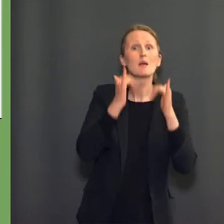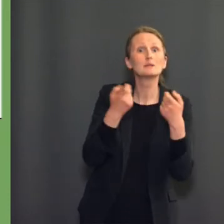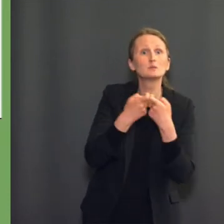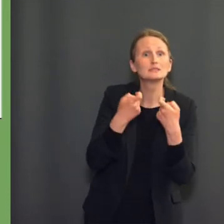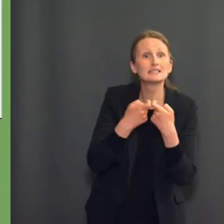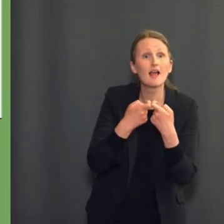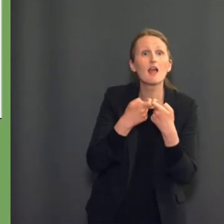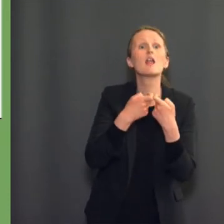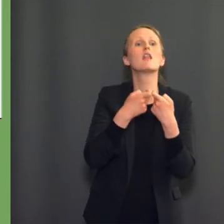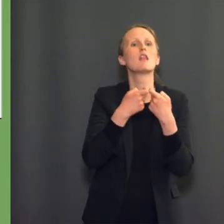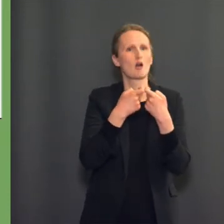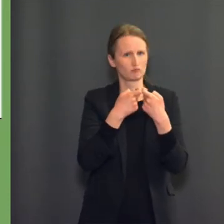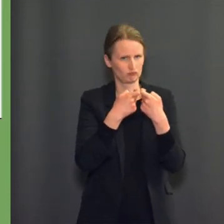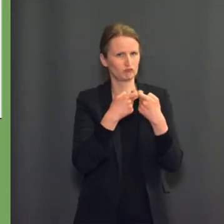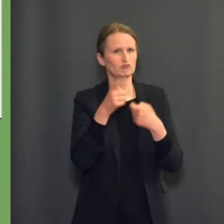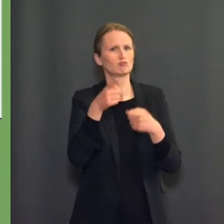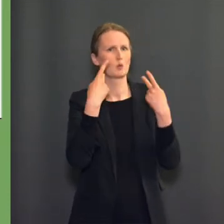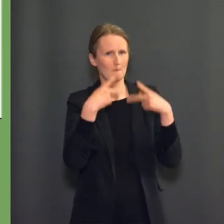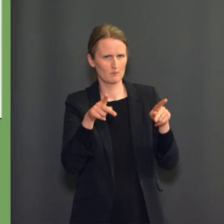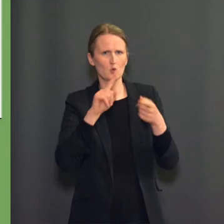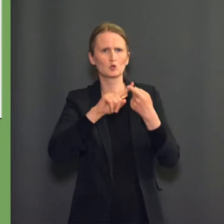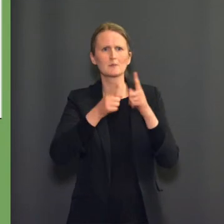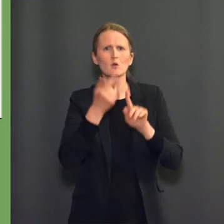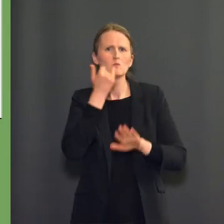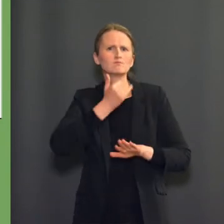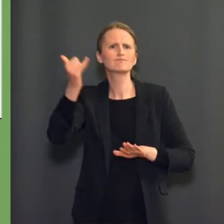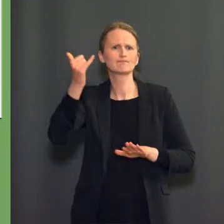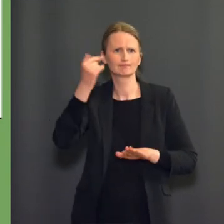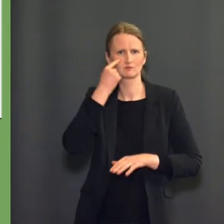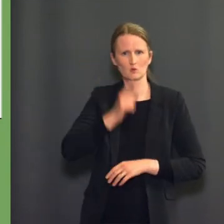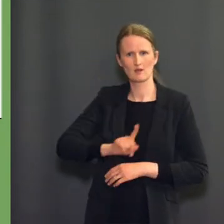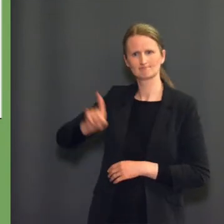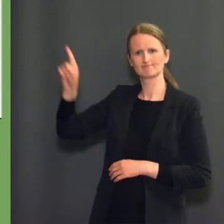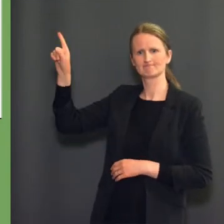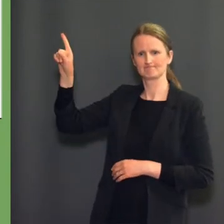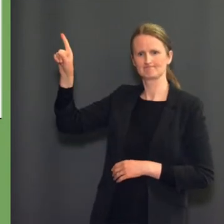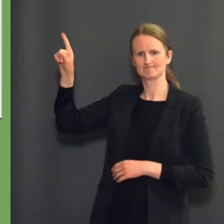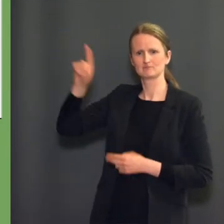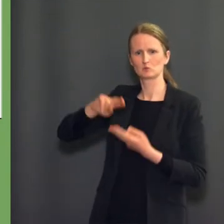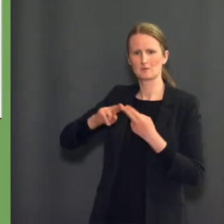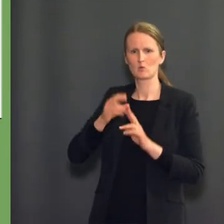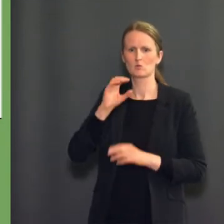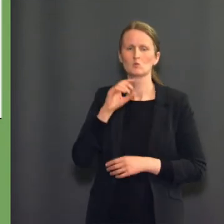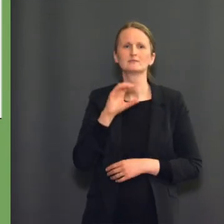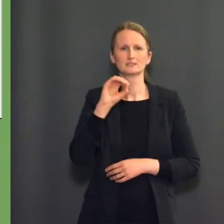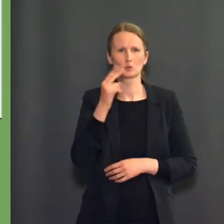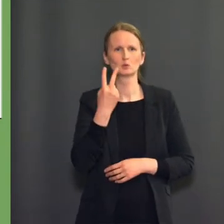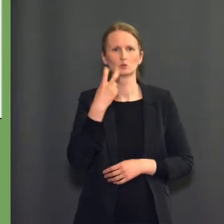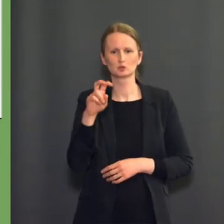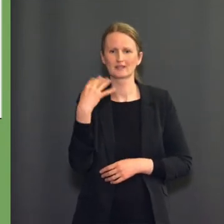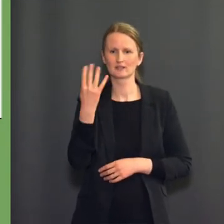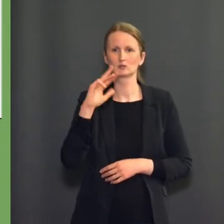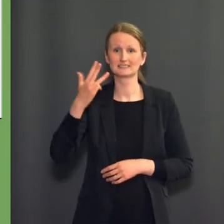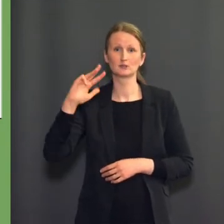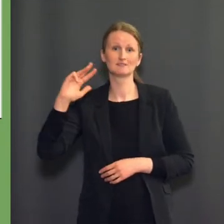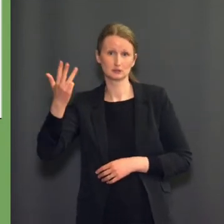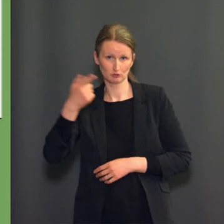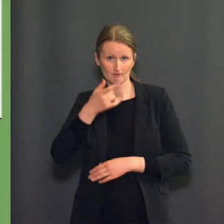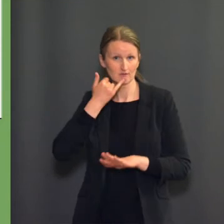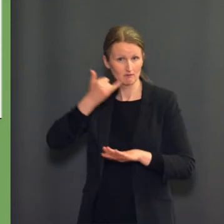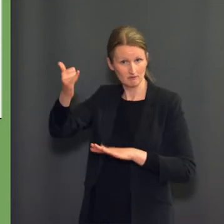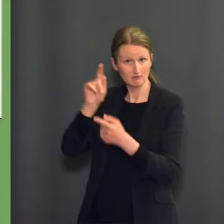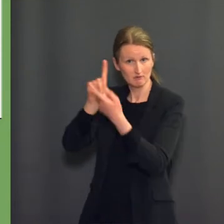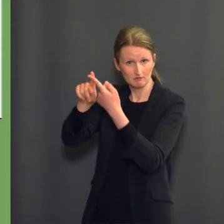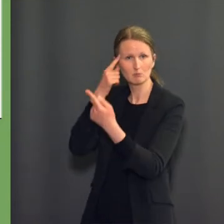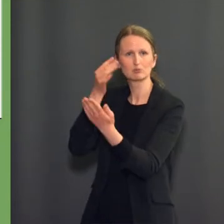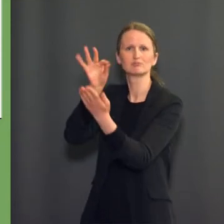pouvez déjà contacter le numéro 02 214 19 19.